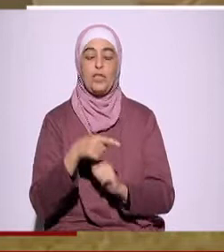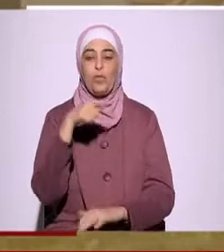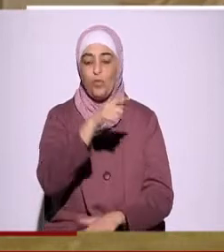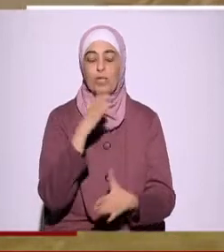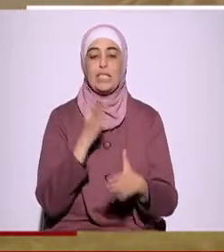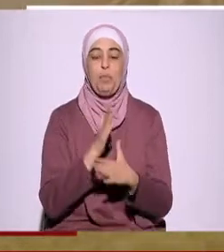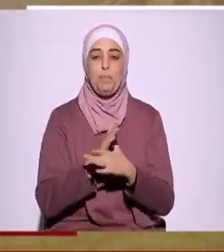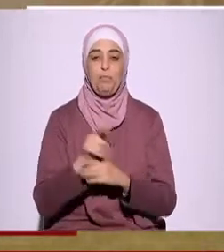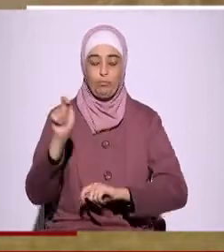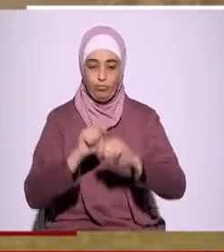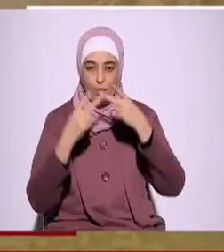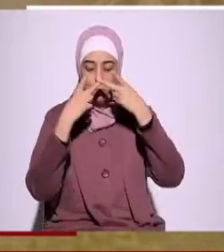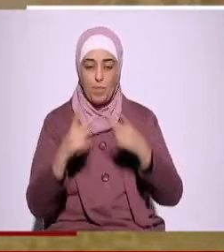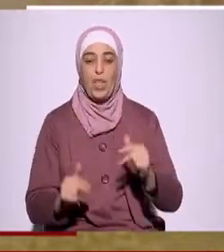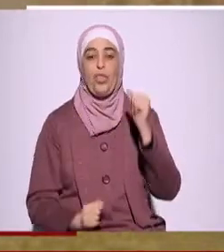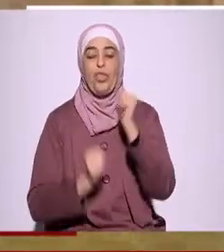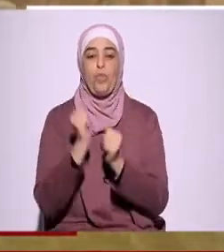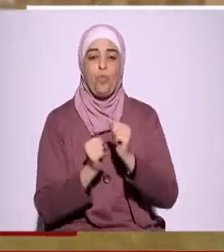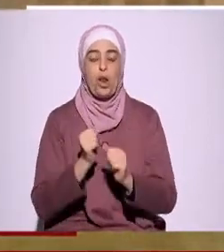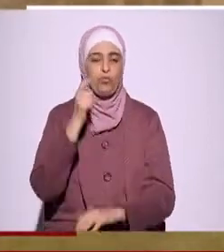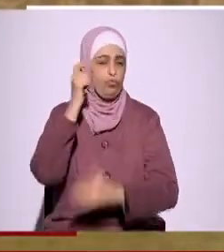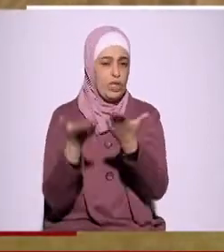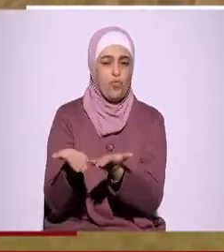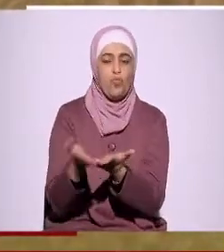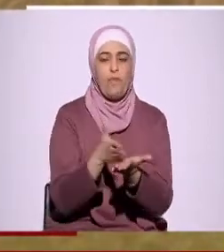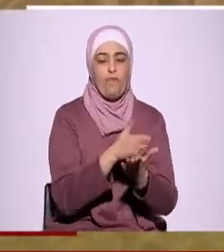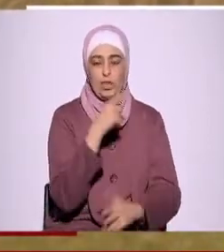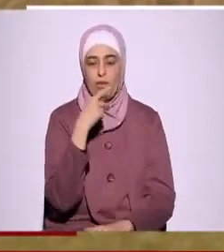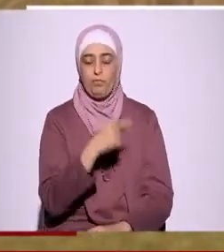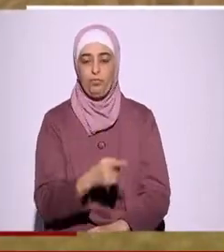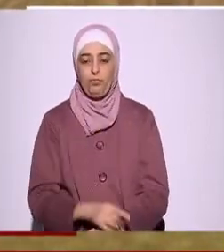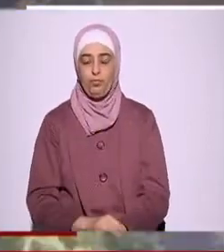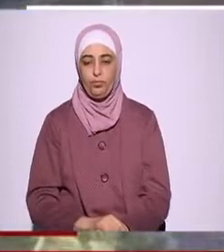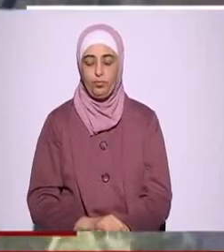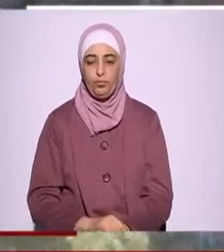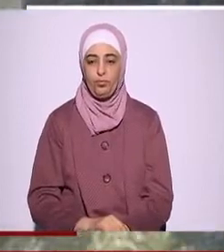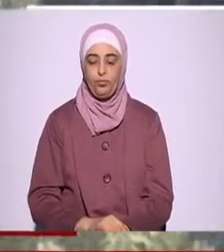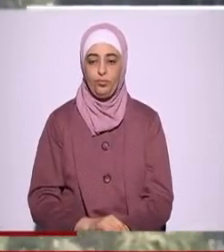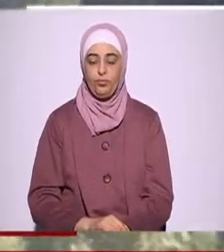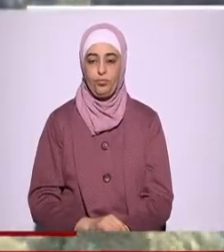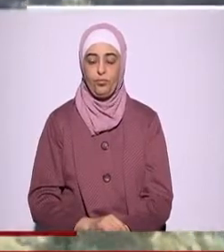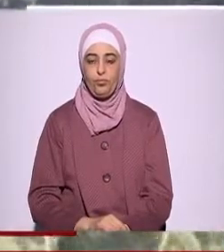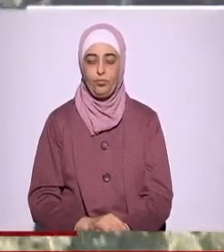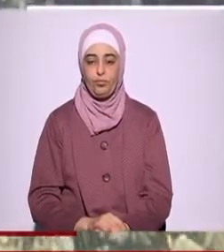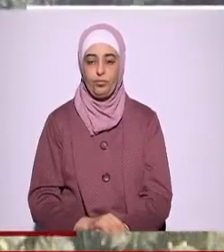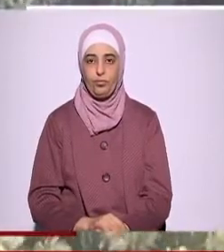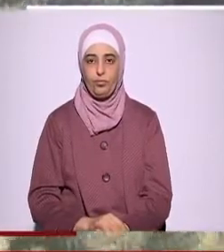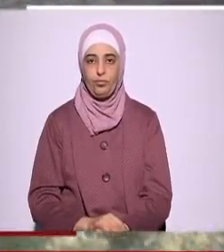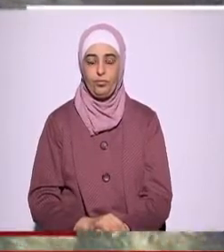أجله مهرت هذه الثورة العظيمة بالدماء، ولا زال هؤلاء الشباب يقدمون دماءهم مطاهر من أجل الانعطاف الكامل